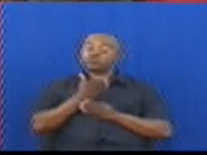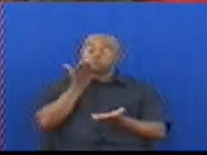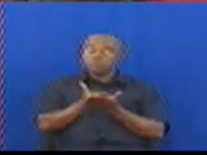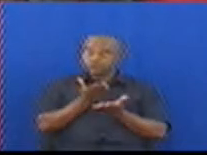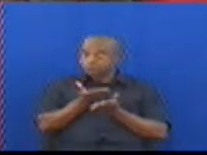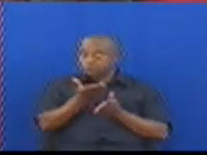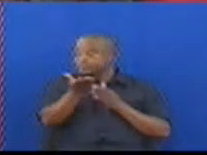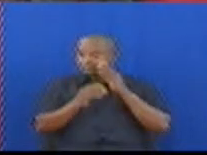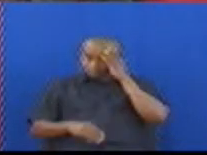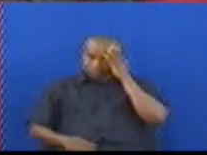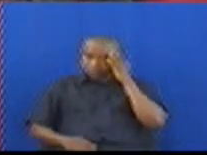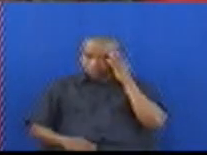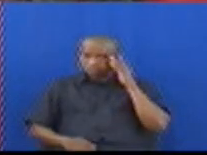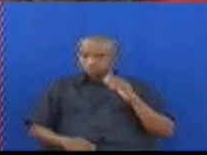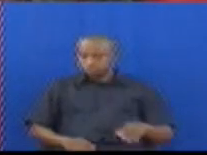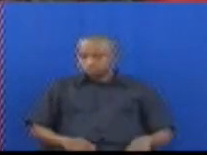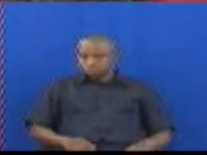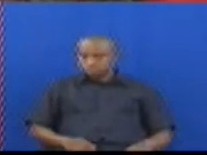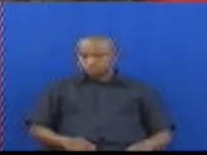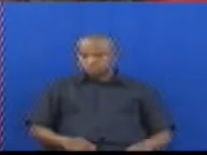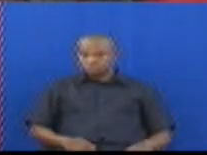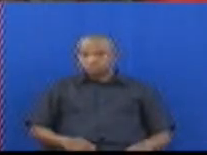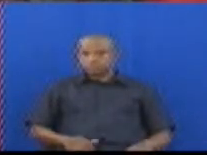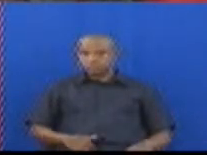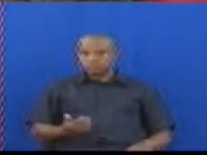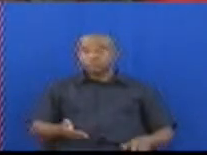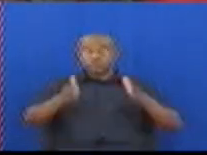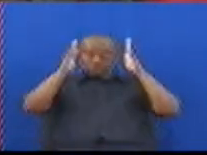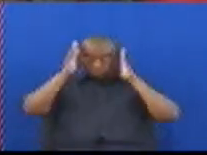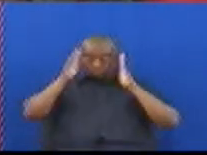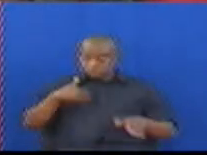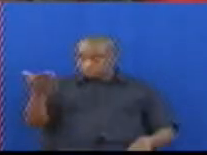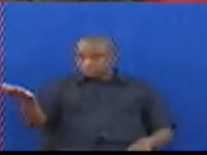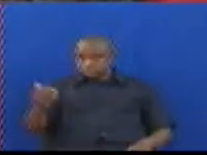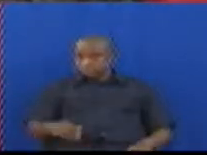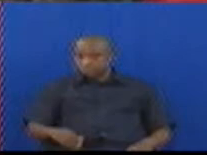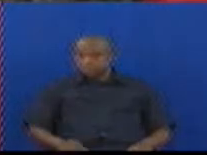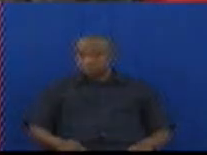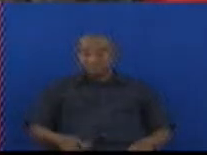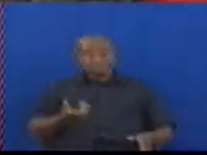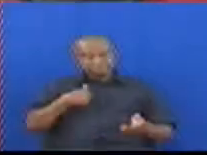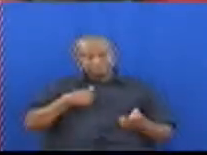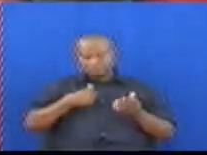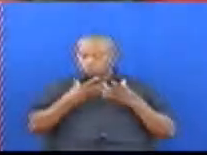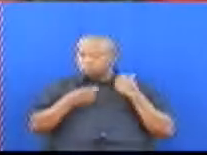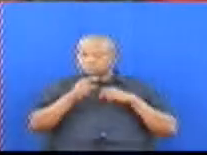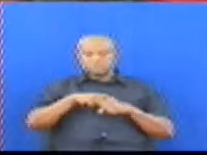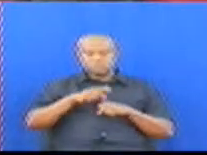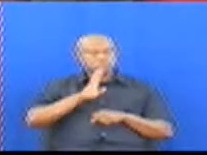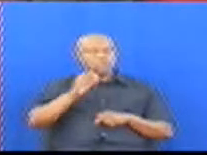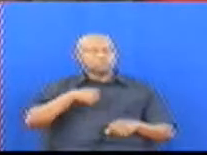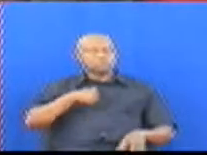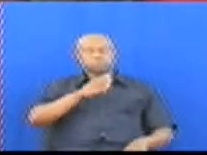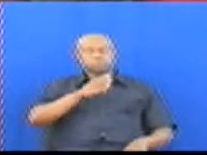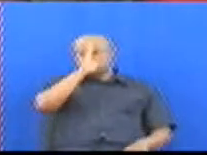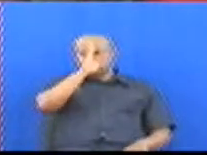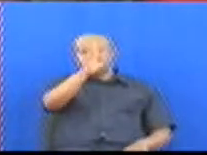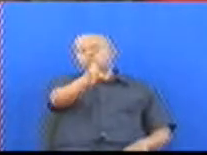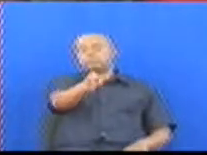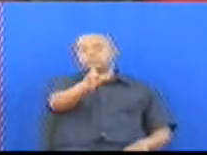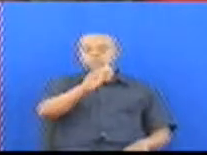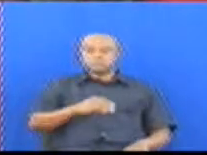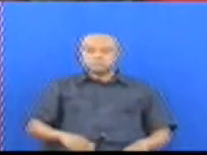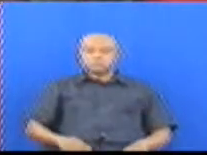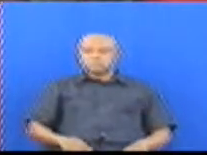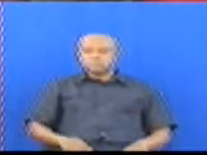ulioko mbele yetu. Mheshimiwa Naibu Speaker, bila kupoteza muda niende moja kwa moja kwenye